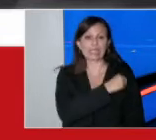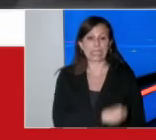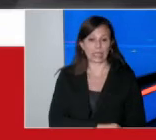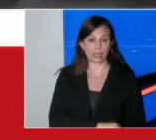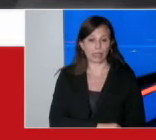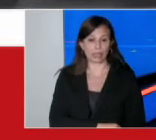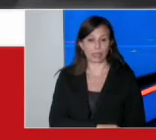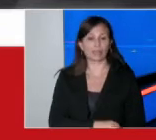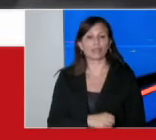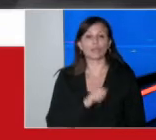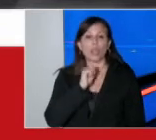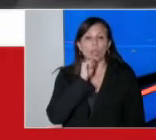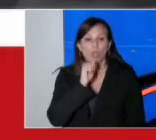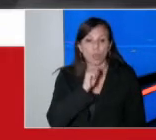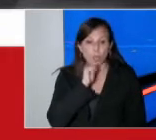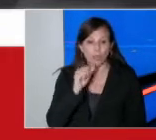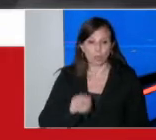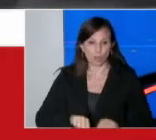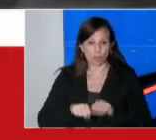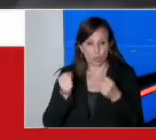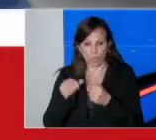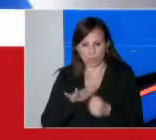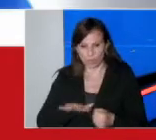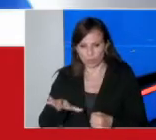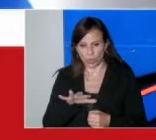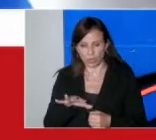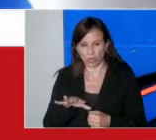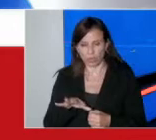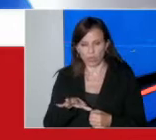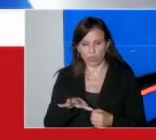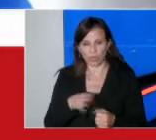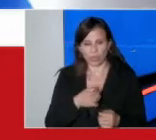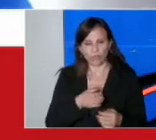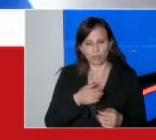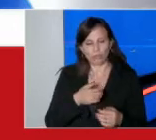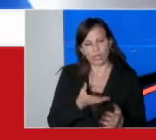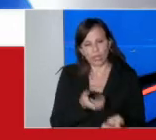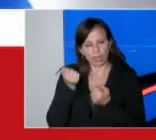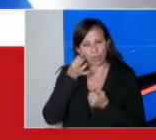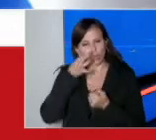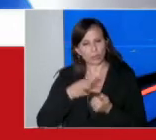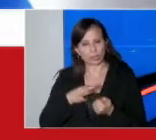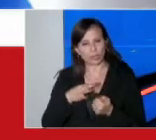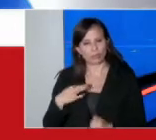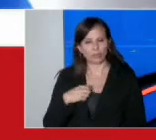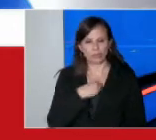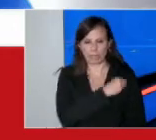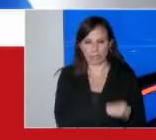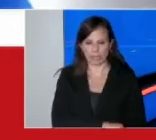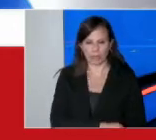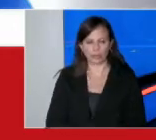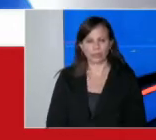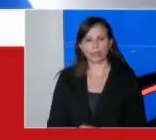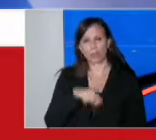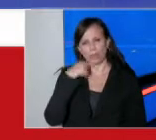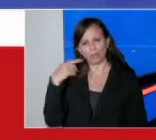והם לא רוצים ששום משבר אזורי יסיט את שימת ליבם מסין. כלומר, אתה אומר לי, בוא נגמור